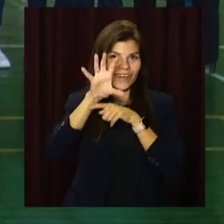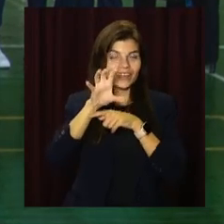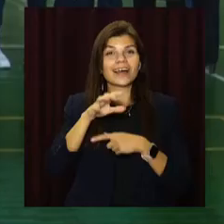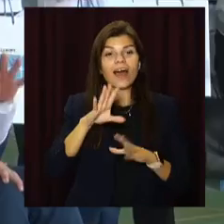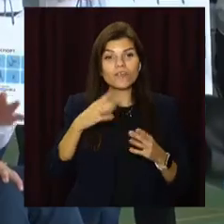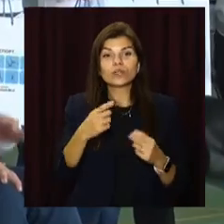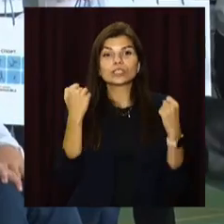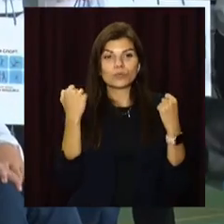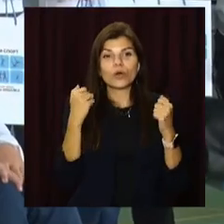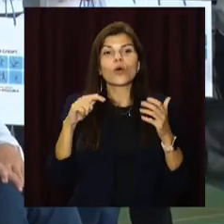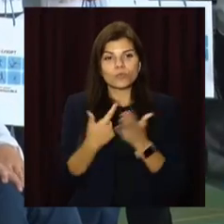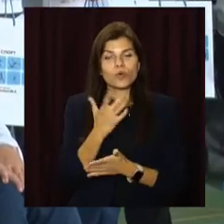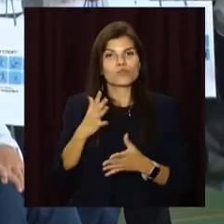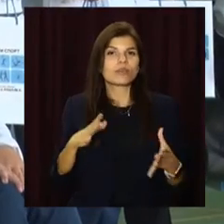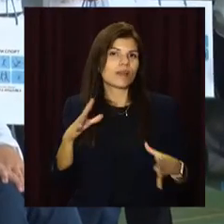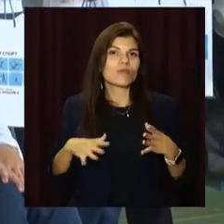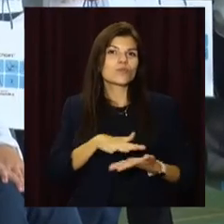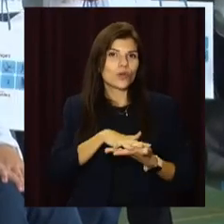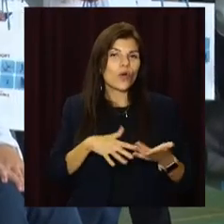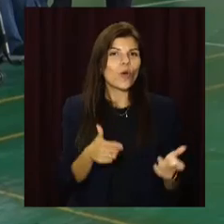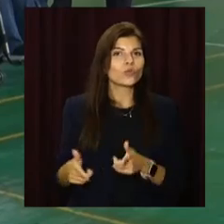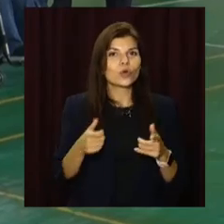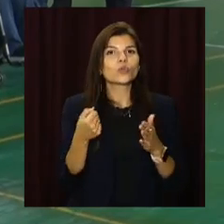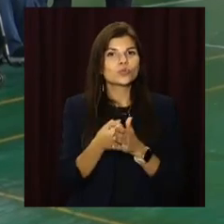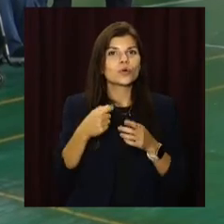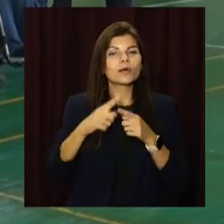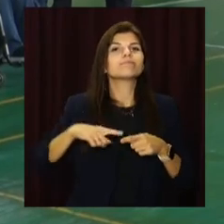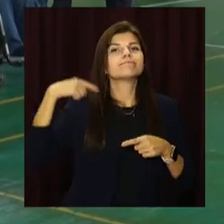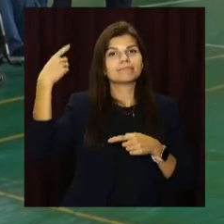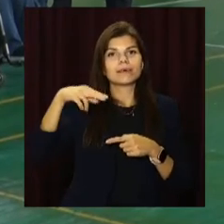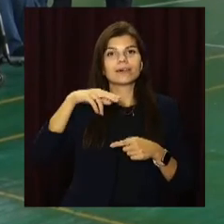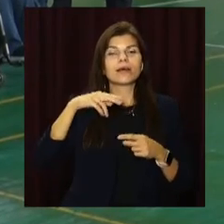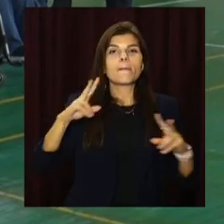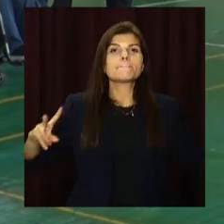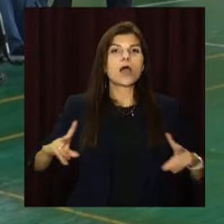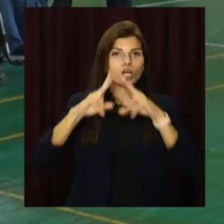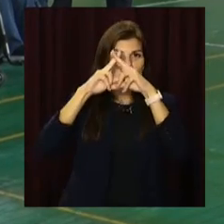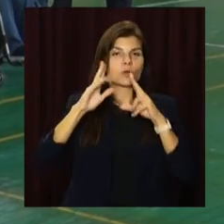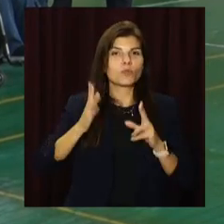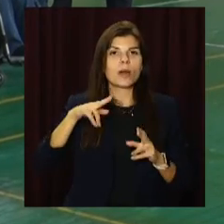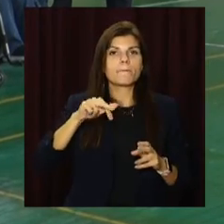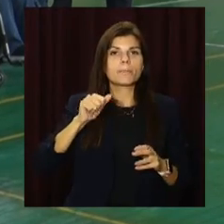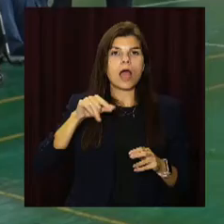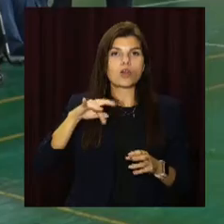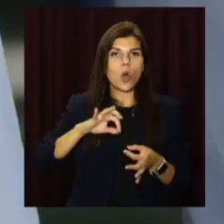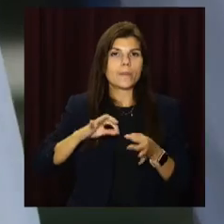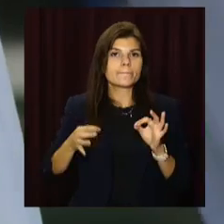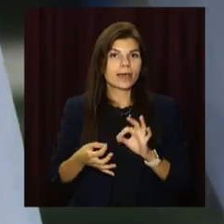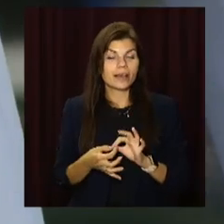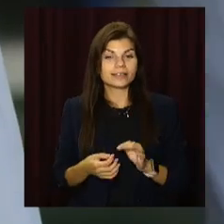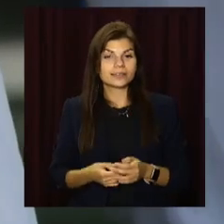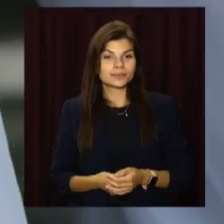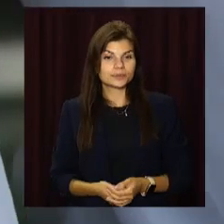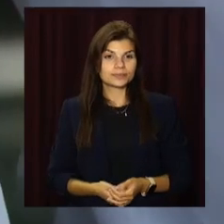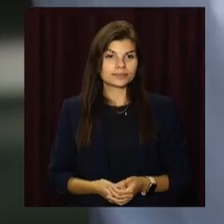незабаром спортсмени знову розпочнуть тренування. Готуватимуться до паралімпіади у Парижі. В'ячеслав Куліш, Олександр Вернегоров, Open